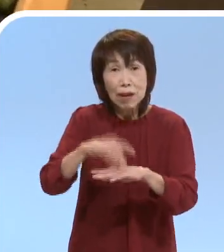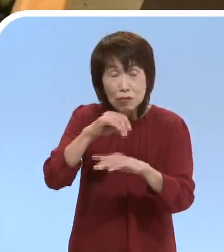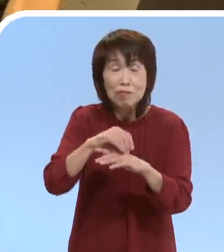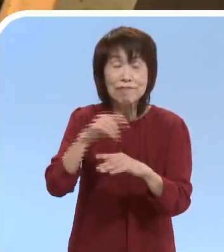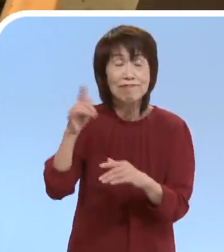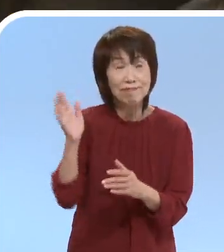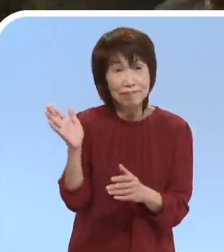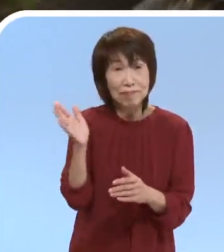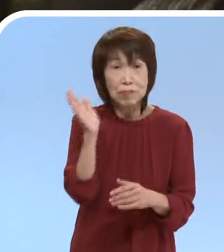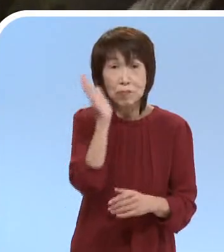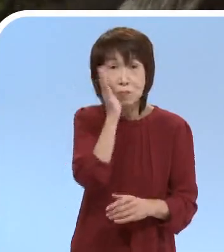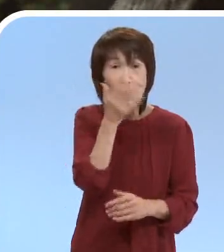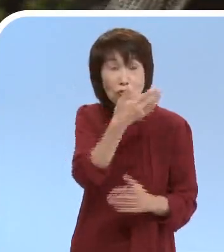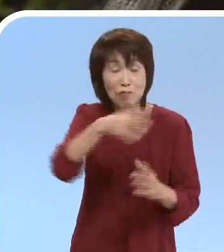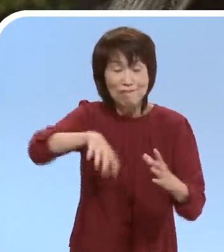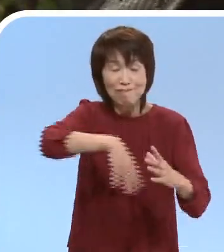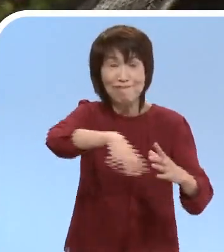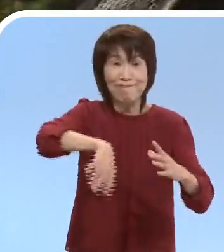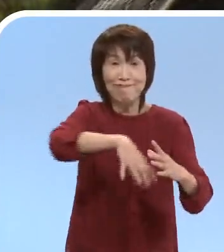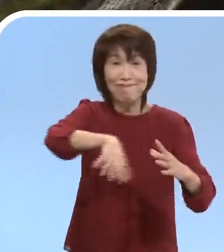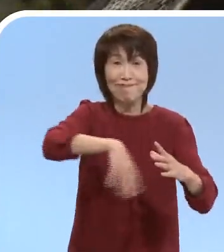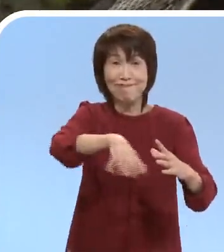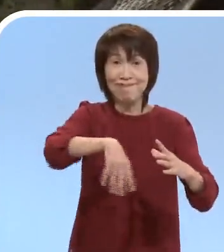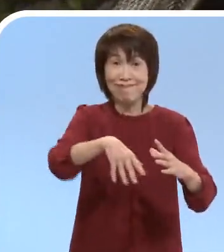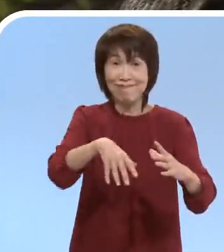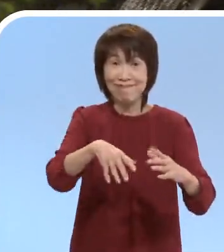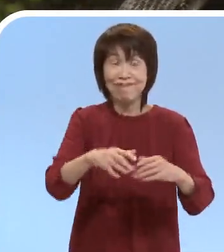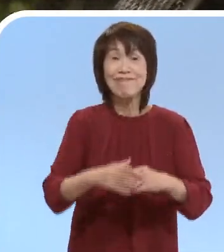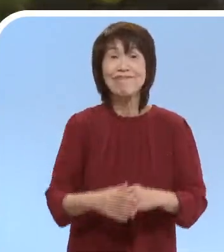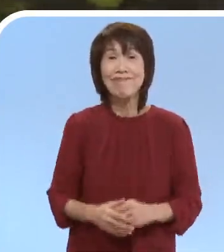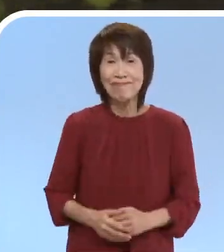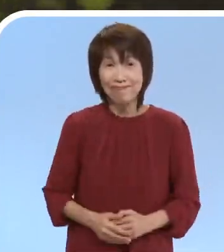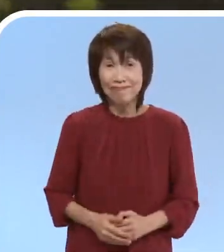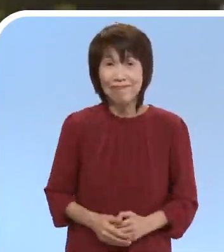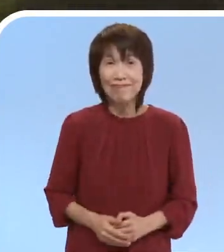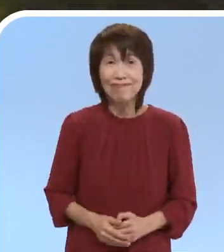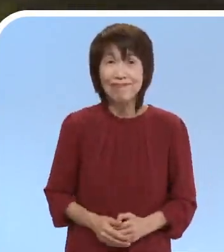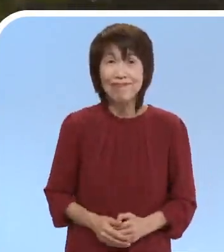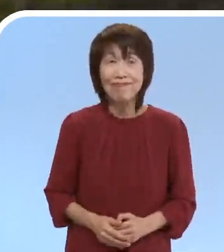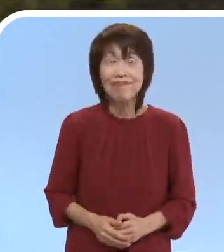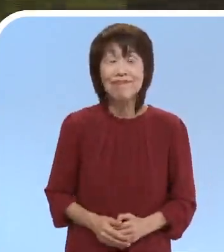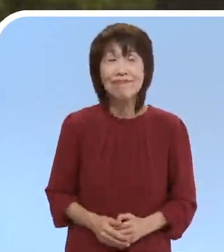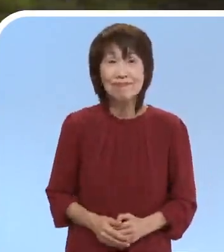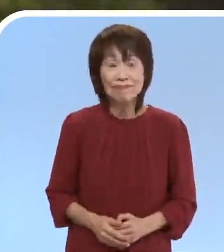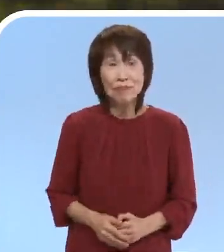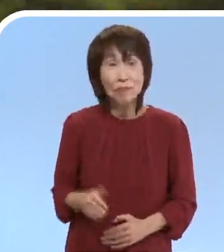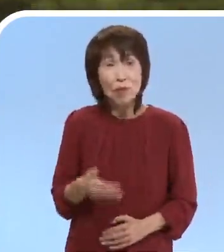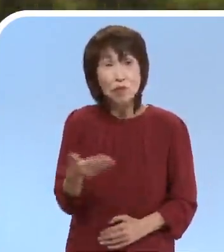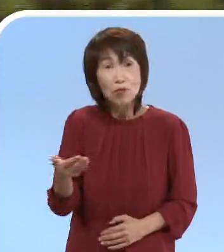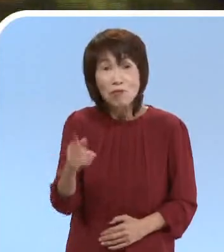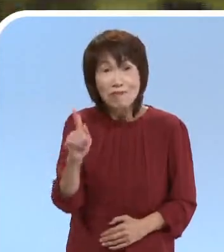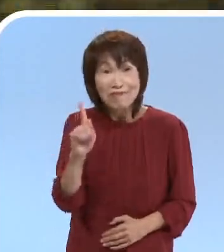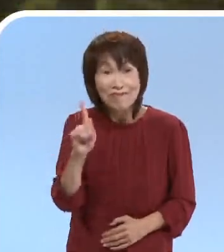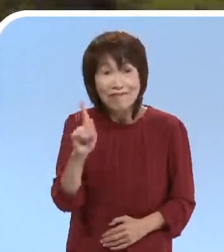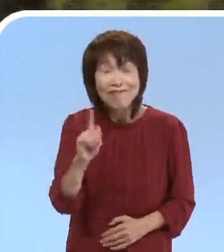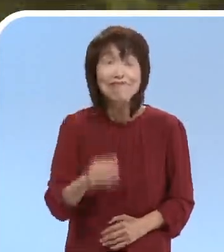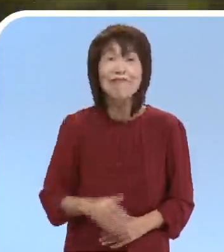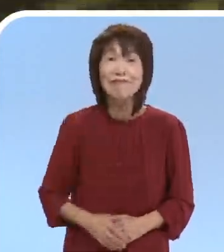収穫したオリーブを施設の一角にある工場に運び込んで水洗いをします。その後は